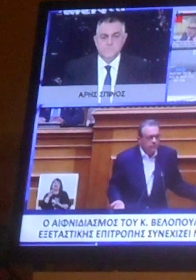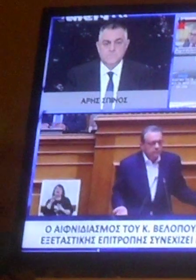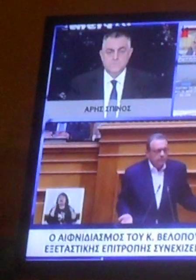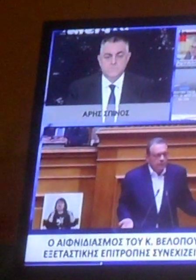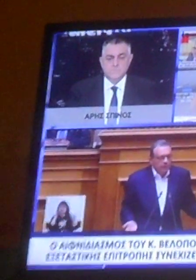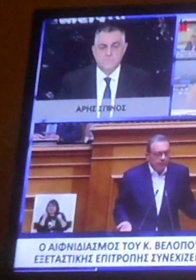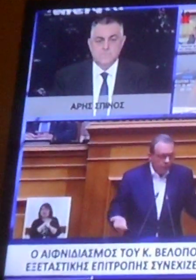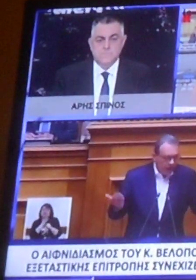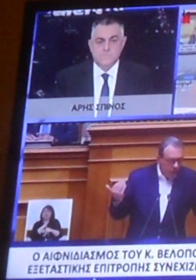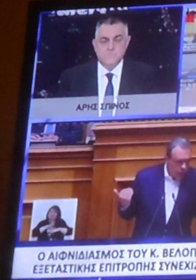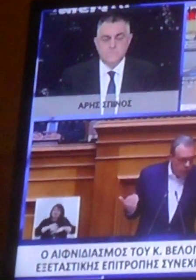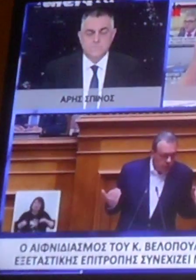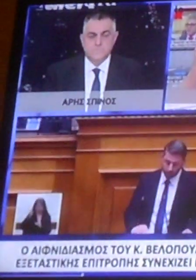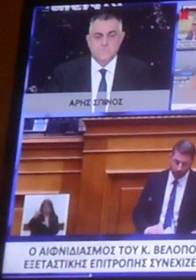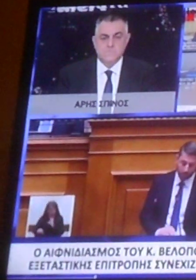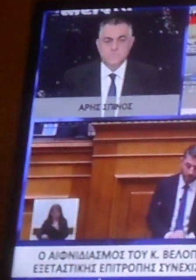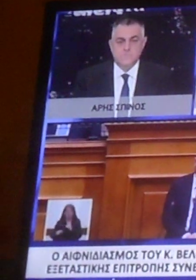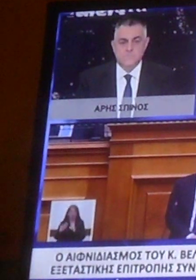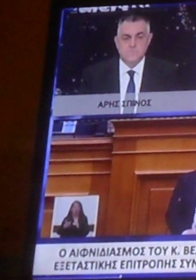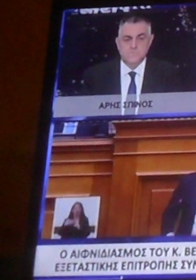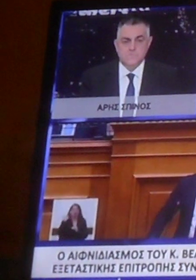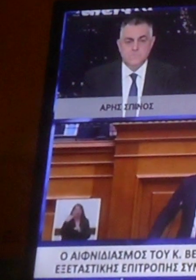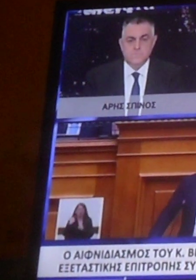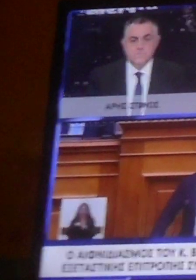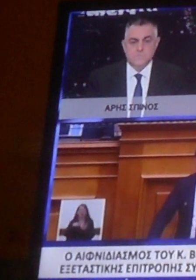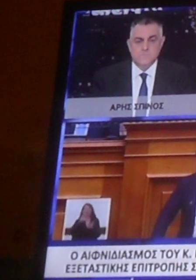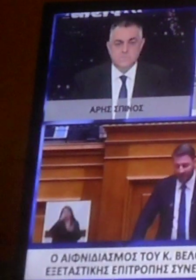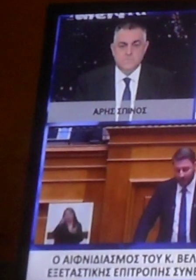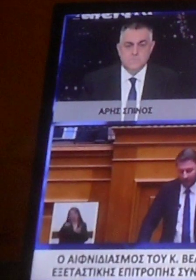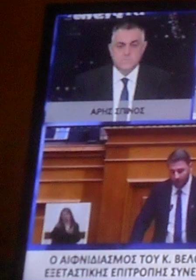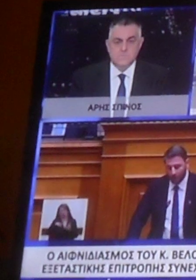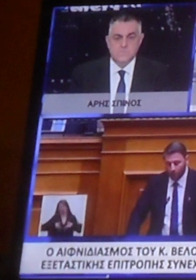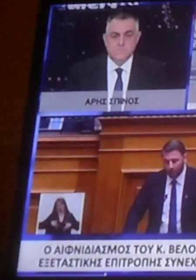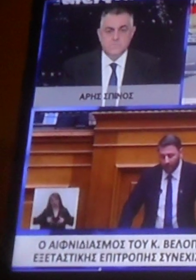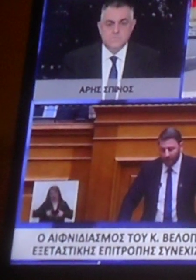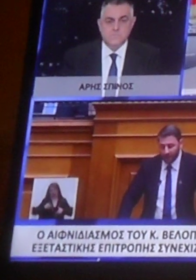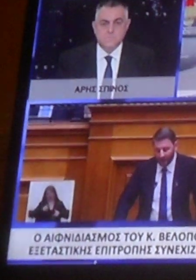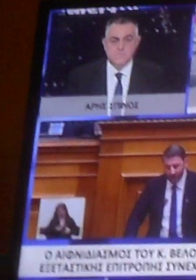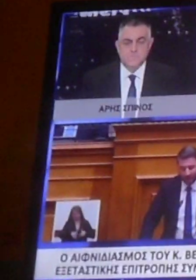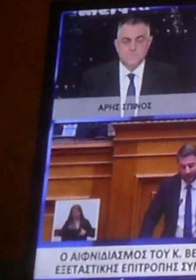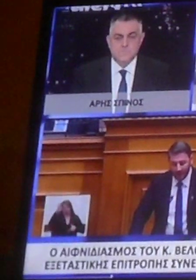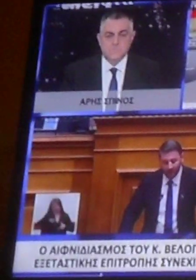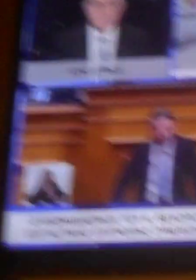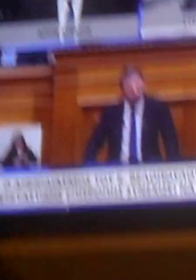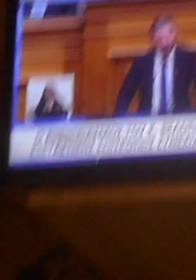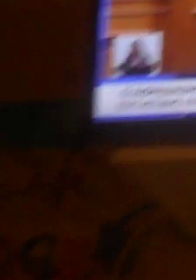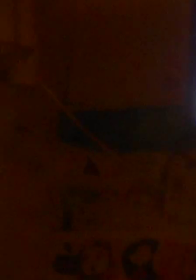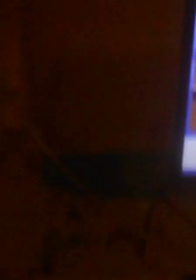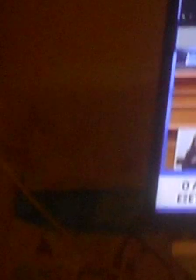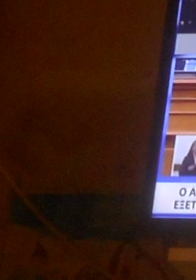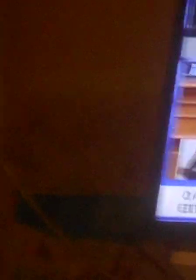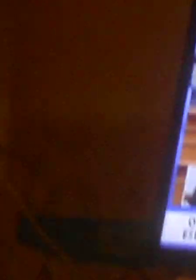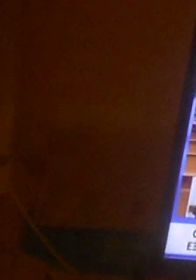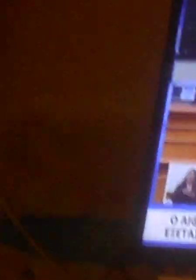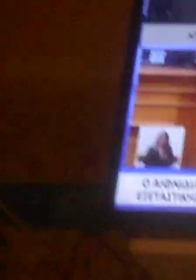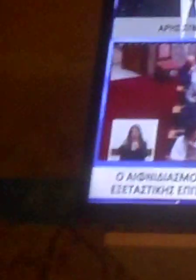Ο Καραμαλή, ο πρώτος, τον πρώτο των Σερών. Αν λοιπόν απέναντι θέματα είναι εξίσου σοβαρά, δεν